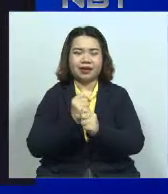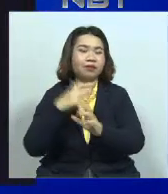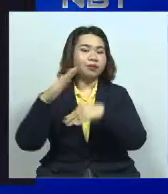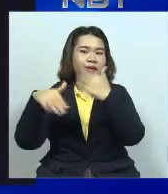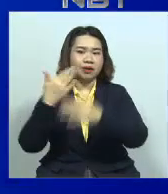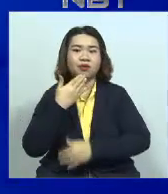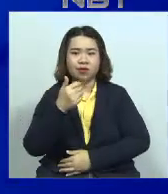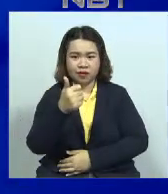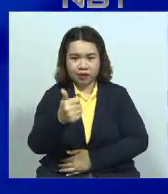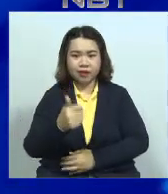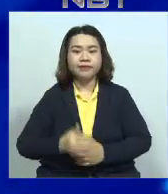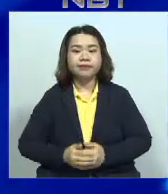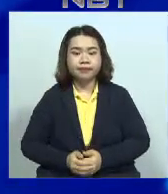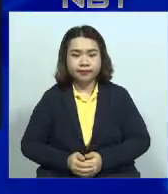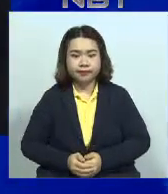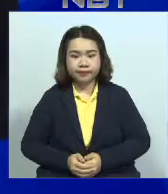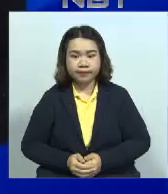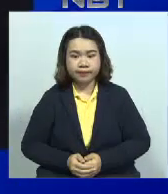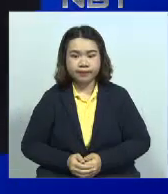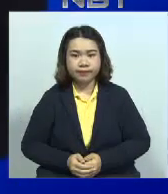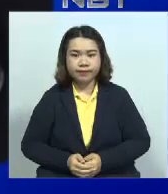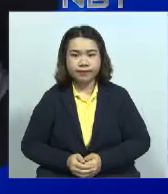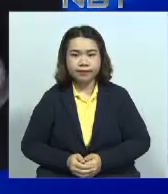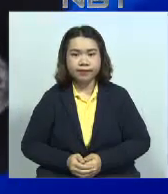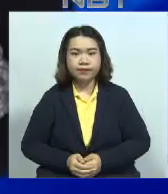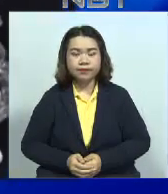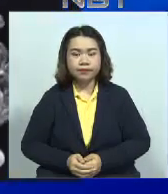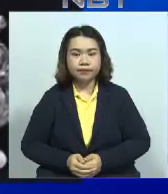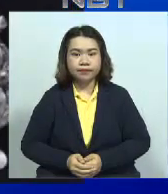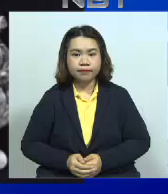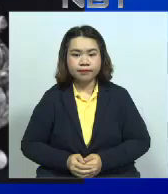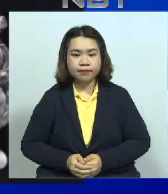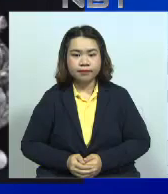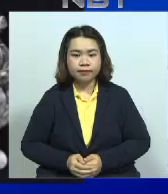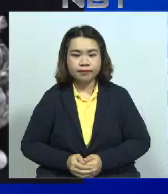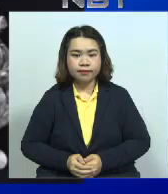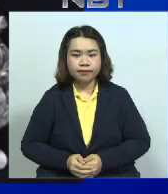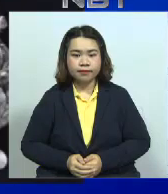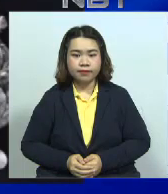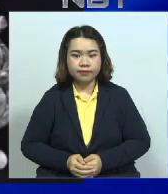ที่ยั่งยืน